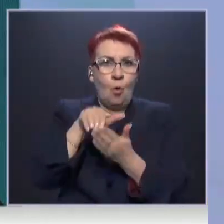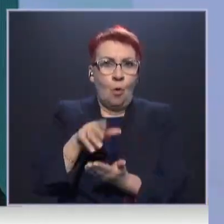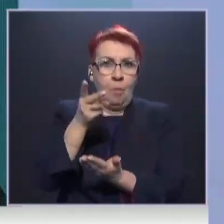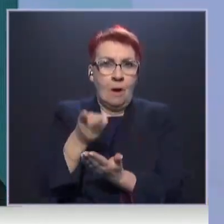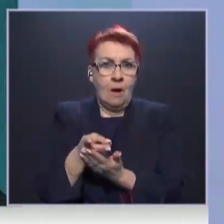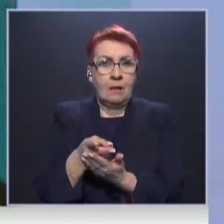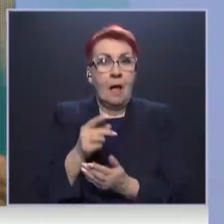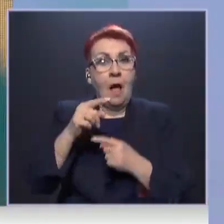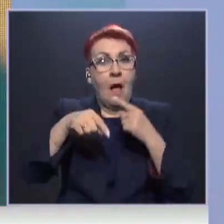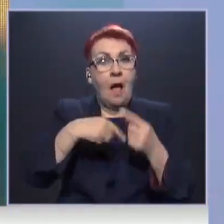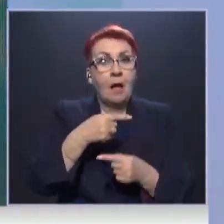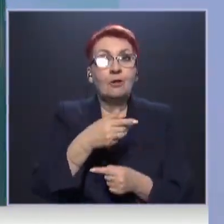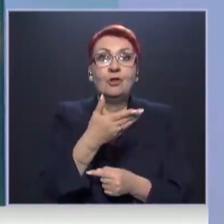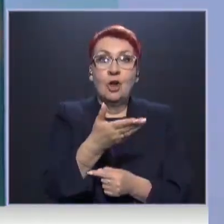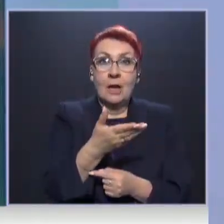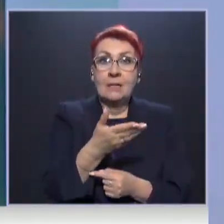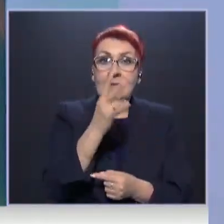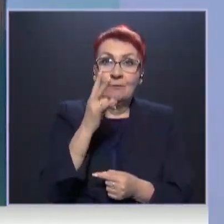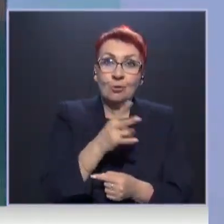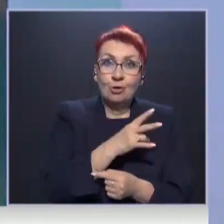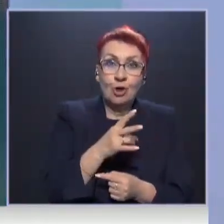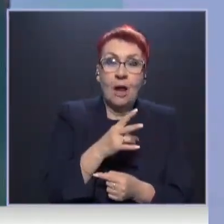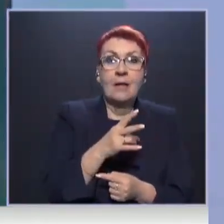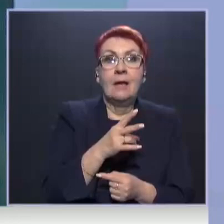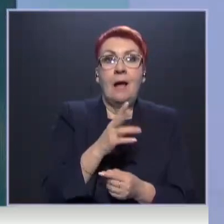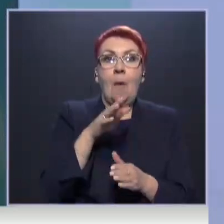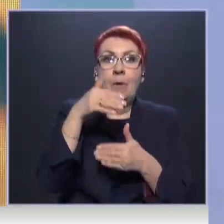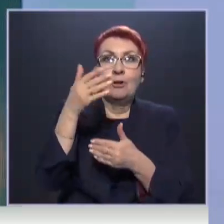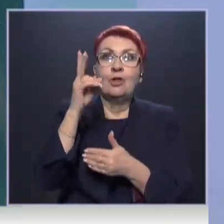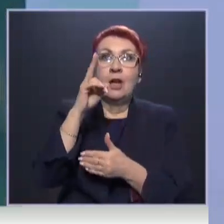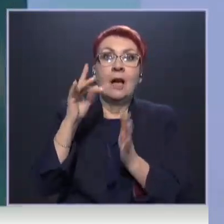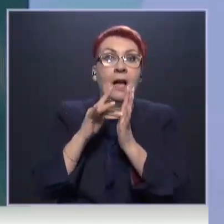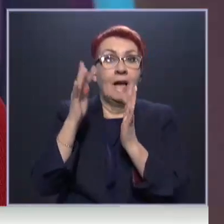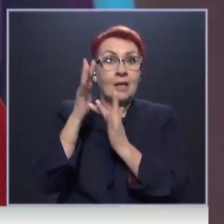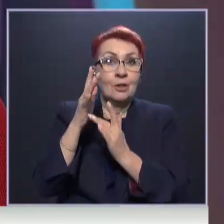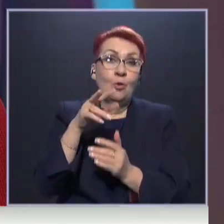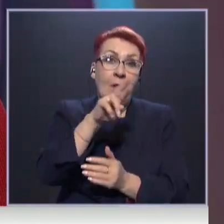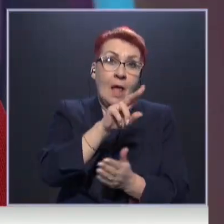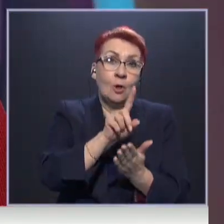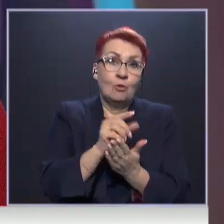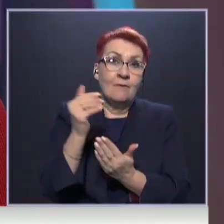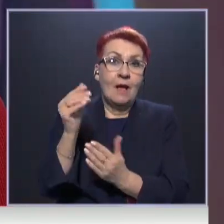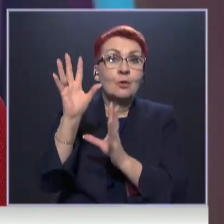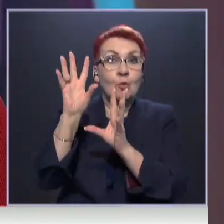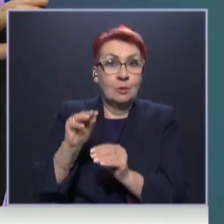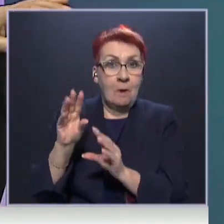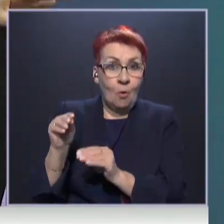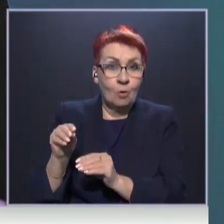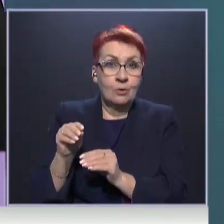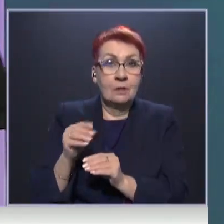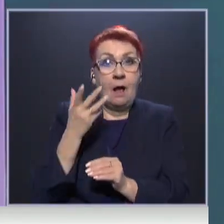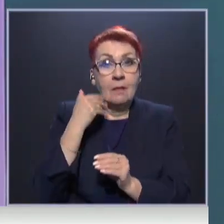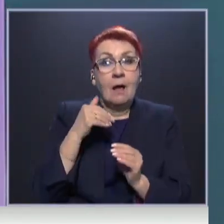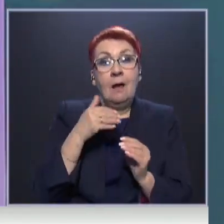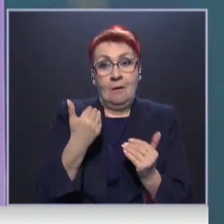через священника Христу Спасителю, то я вас должен успокоить. Программа завершится, вы